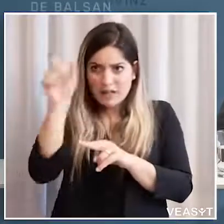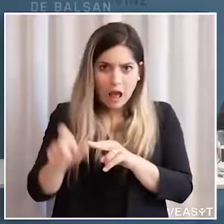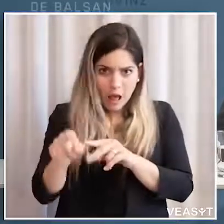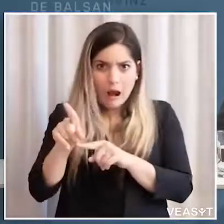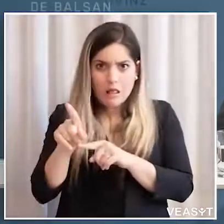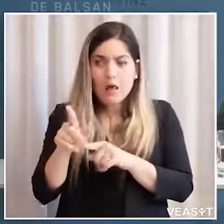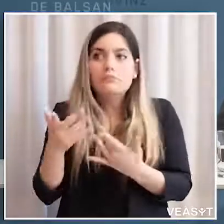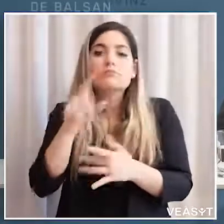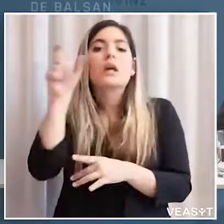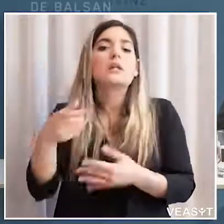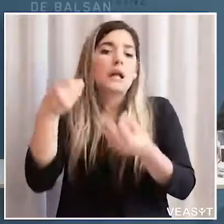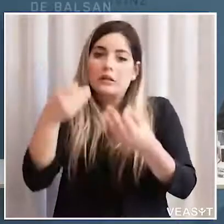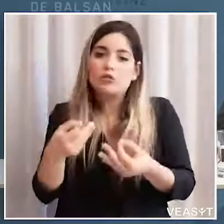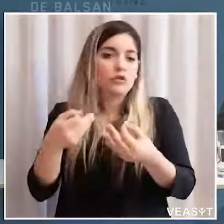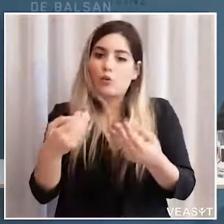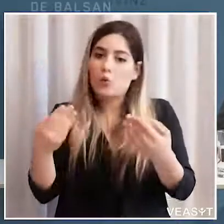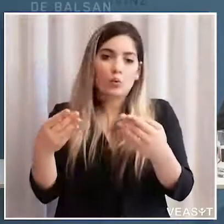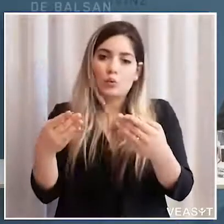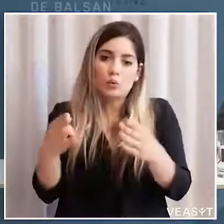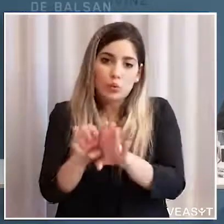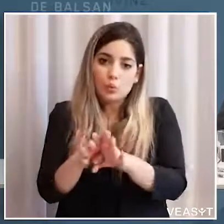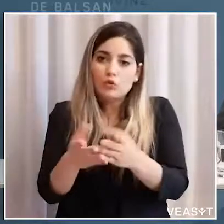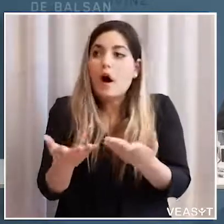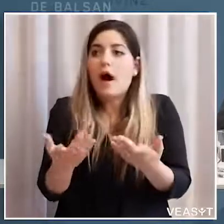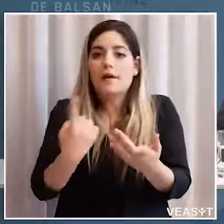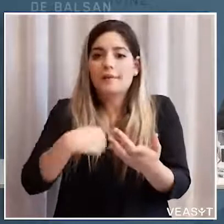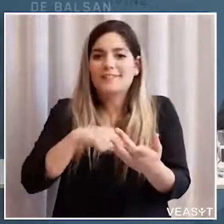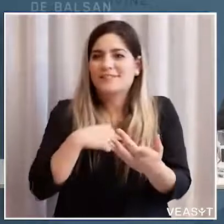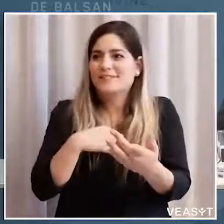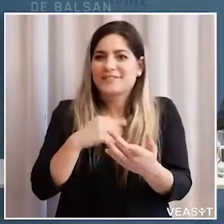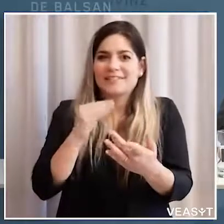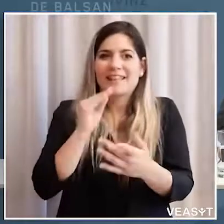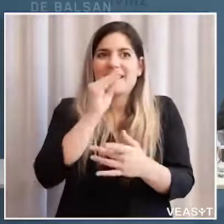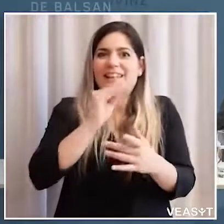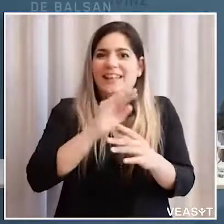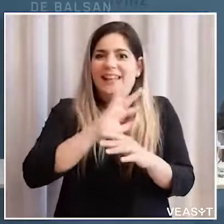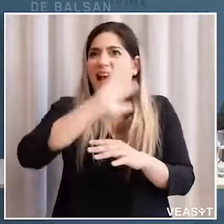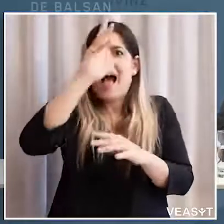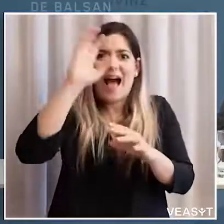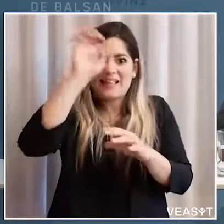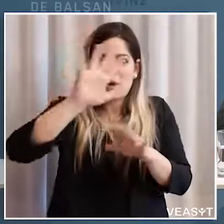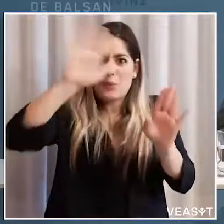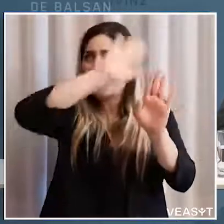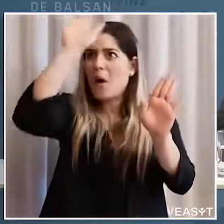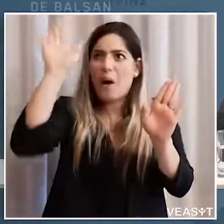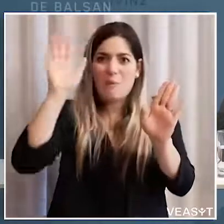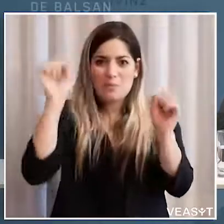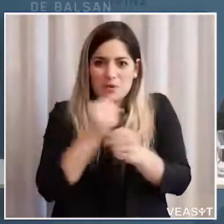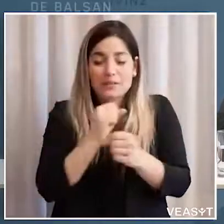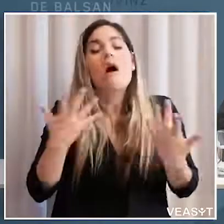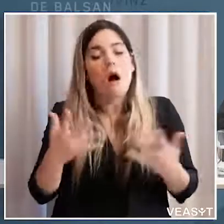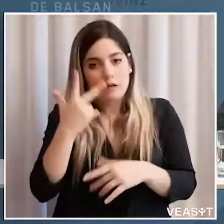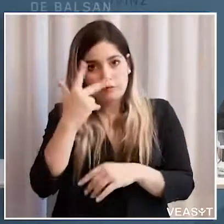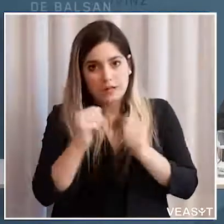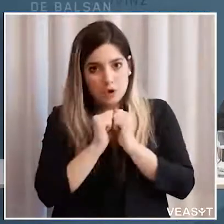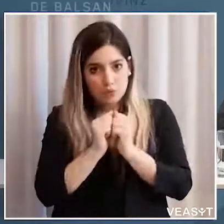comunque non era possibile fino al momento dove l'italia ma io ho deciso di voler aprire i confini non aveva neanche senso chiedono agli altri paesi europei il 3 giugno